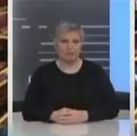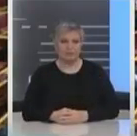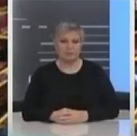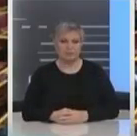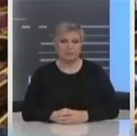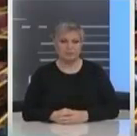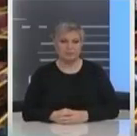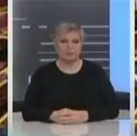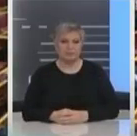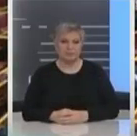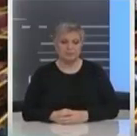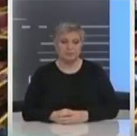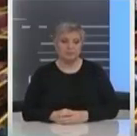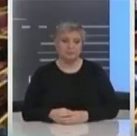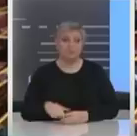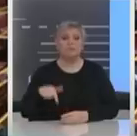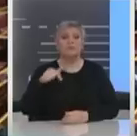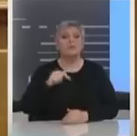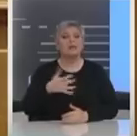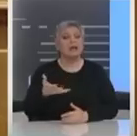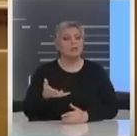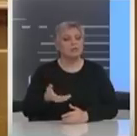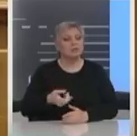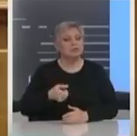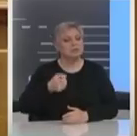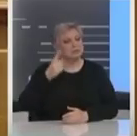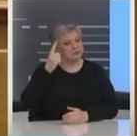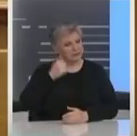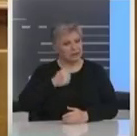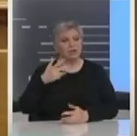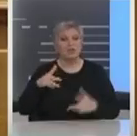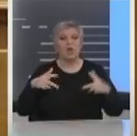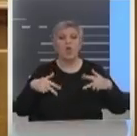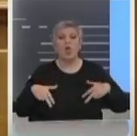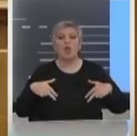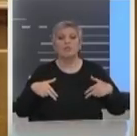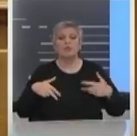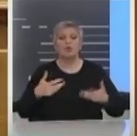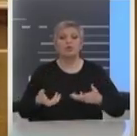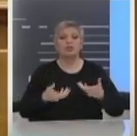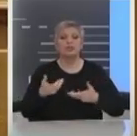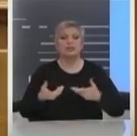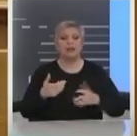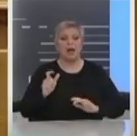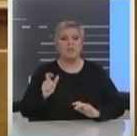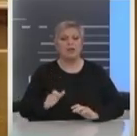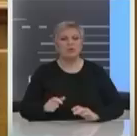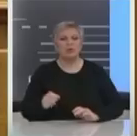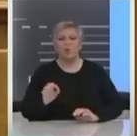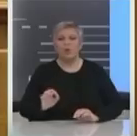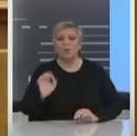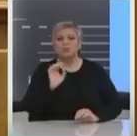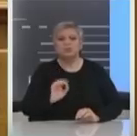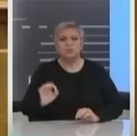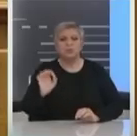Το οποίο και προφανώς γνωρίζει καλά ο υπουργός, ο κύριος Καμένος. Αλήθεια, πού είναι ο κύριος Καμένος? Όχι εσείς κύριε Δημήτρη Καμένο. Ο κύριος Καμένος